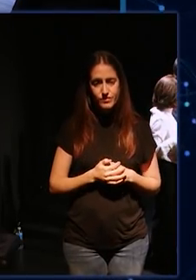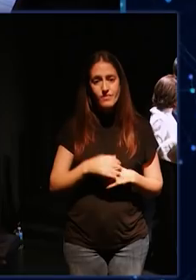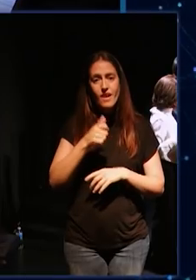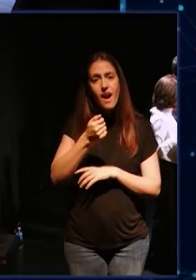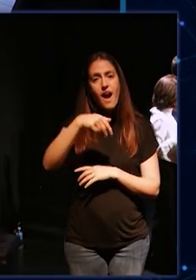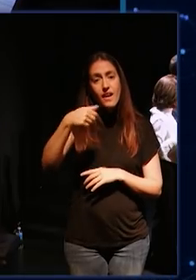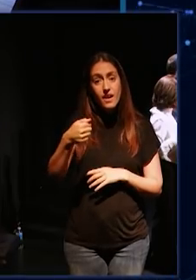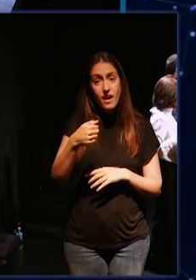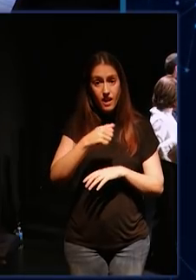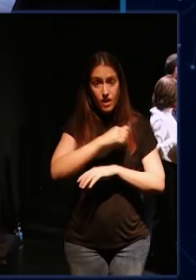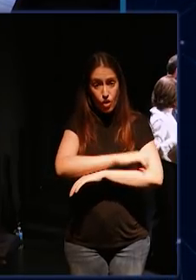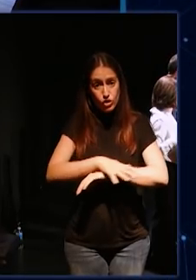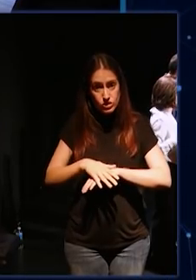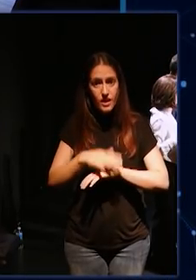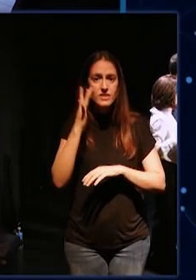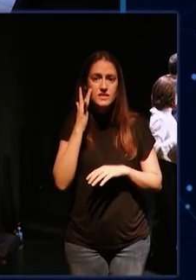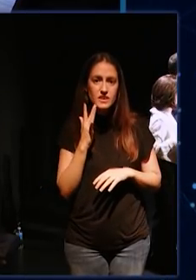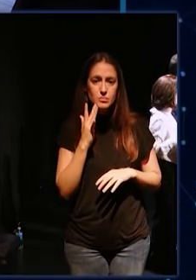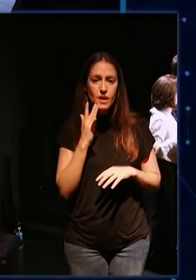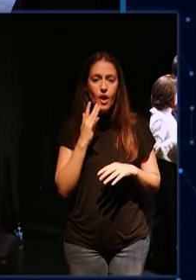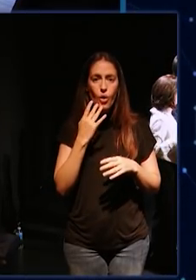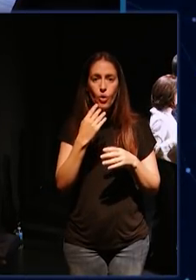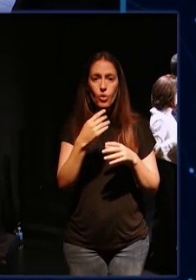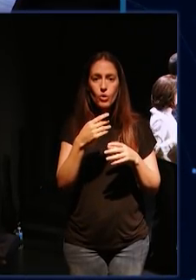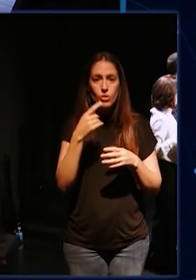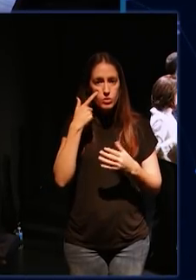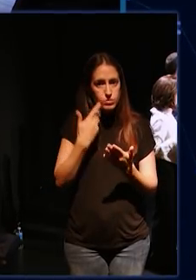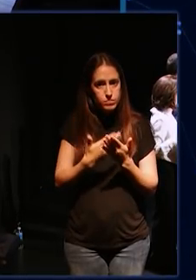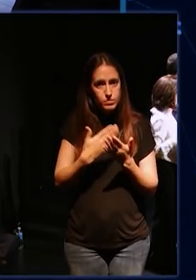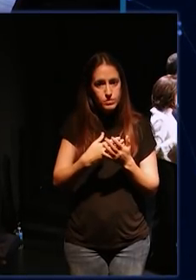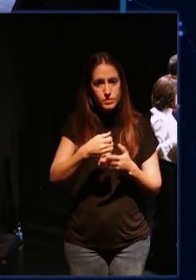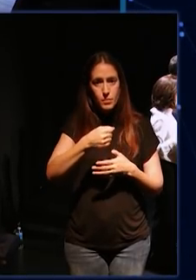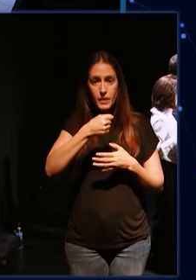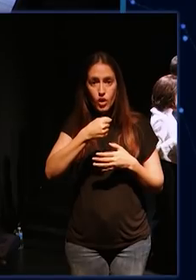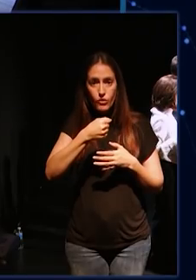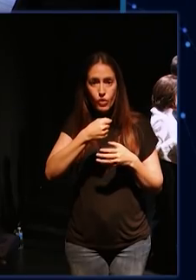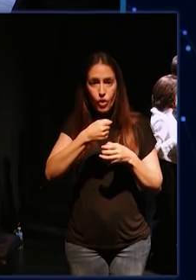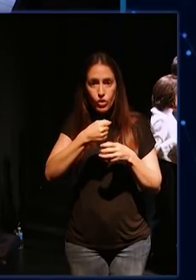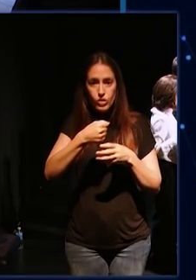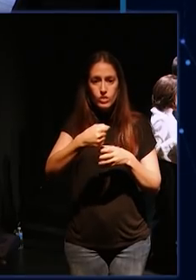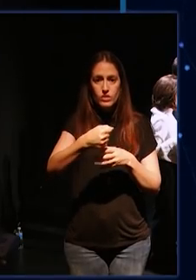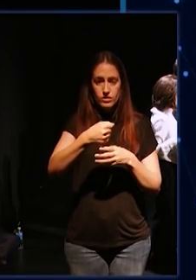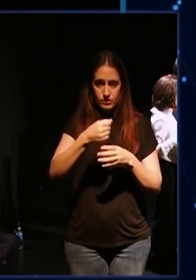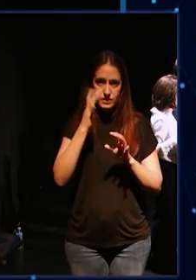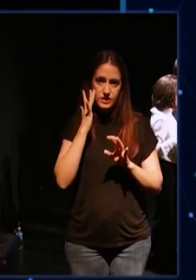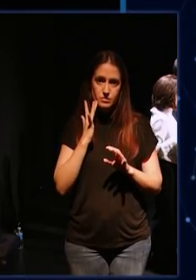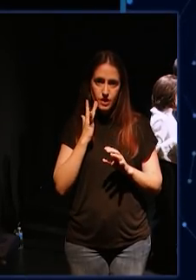també per comentar que mireu de no parlar directament al micròfon, que us el baixeu una miqueta, perquè si no el so a vegades pot ser una mica